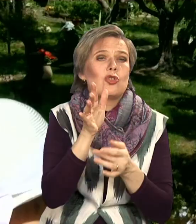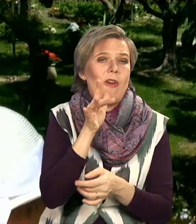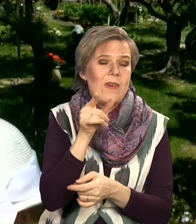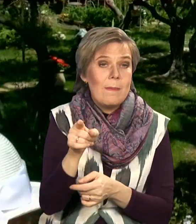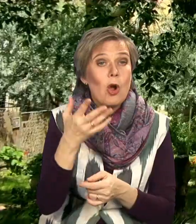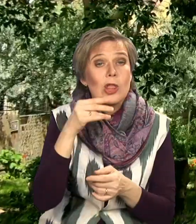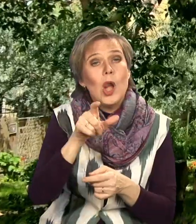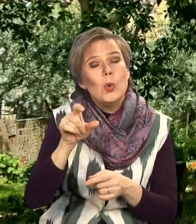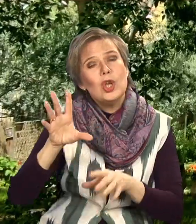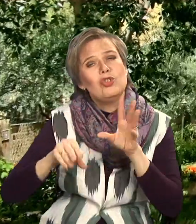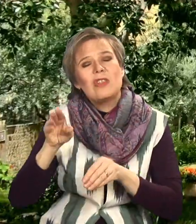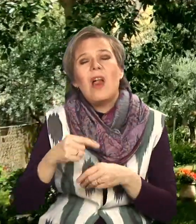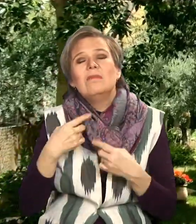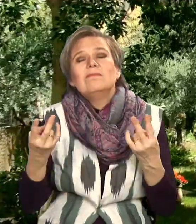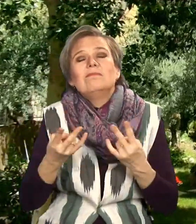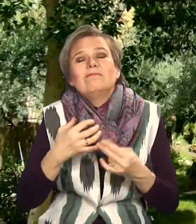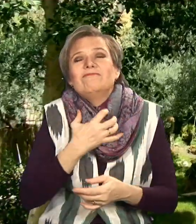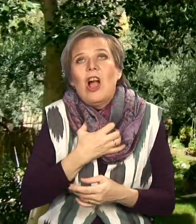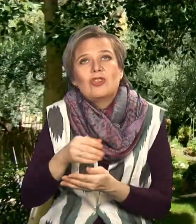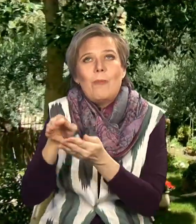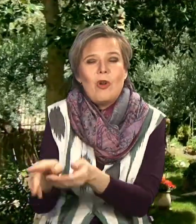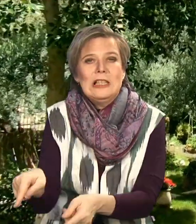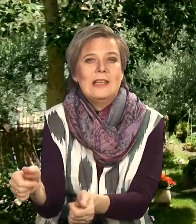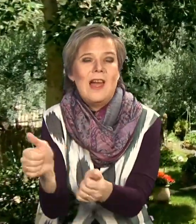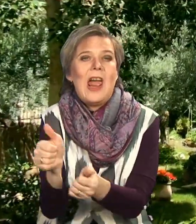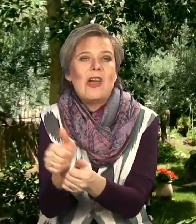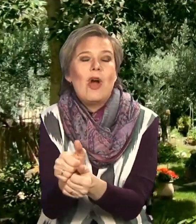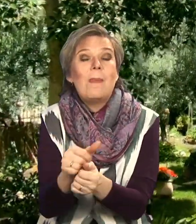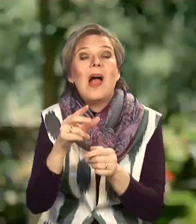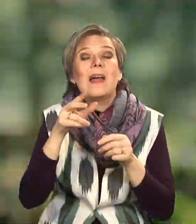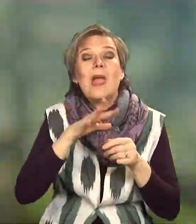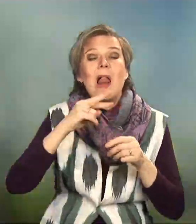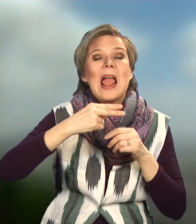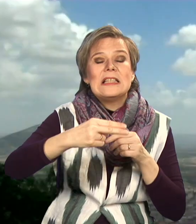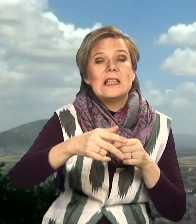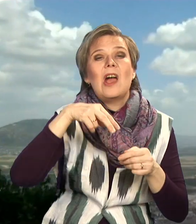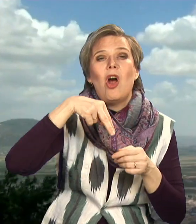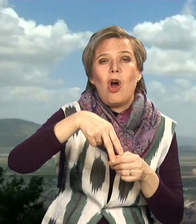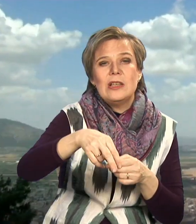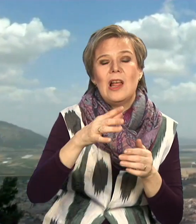когда люди почитали за честь быть захороненным там, где ступала нога Господа.